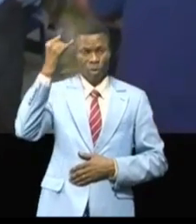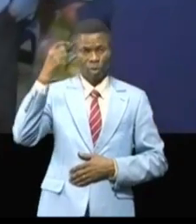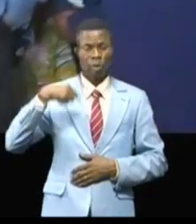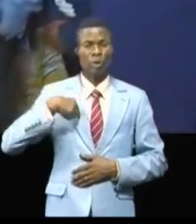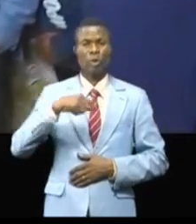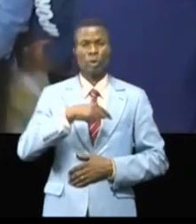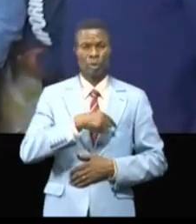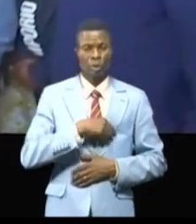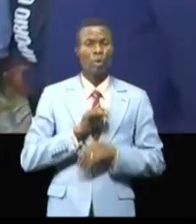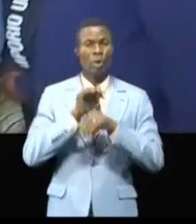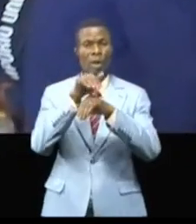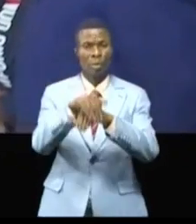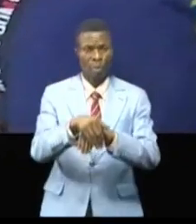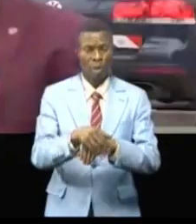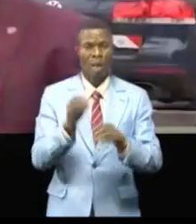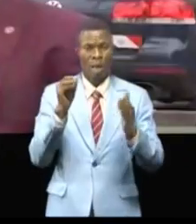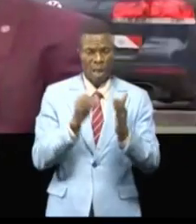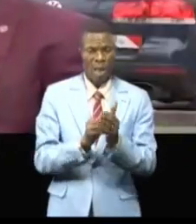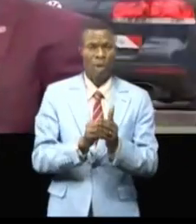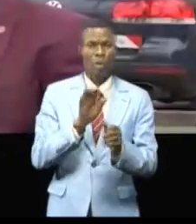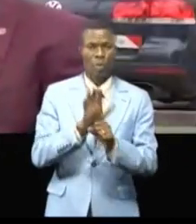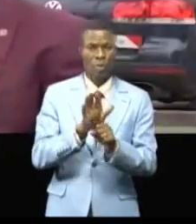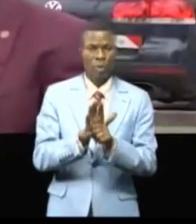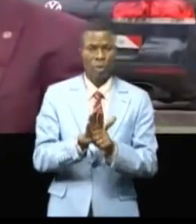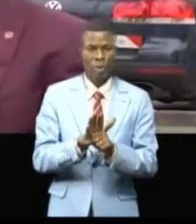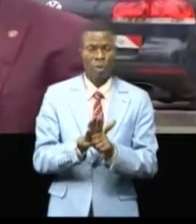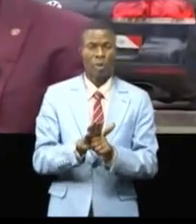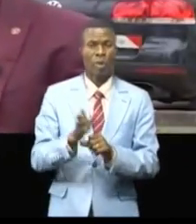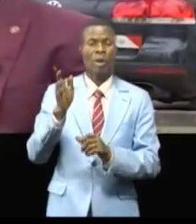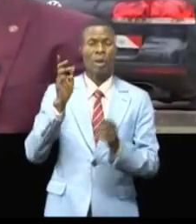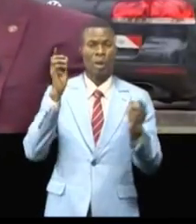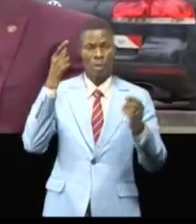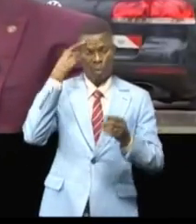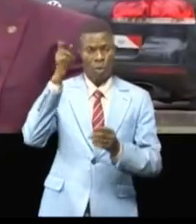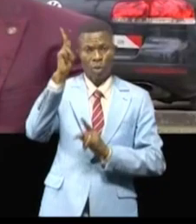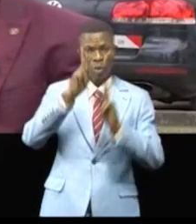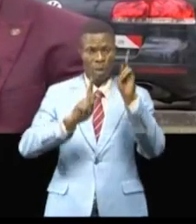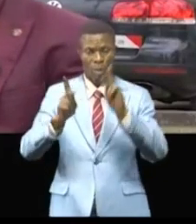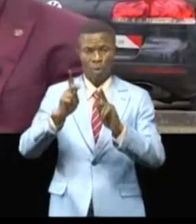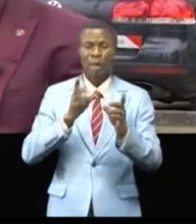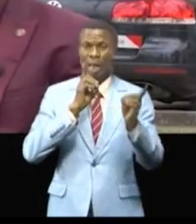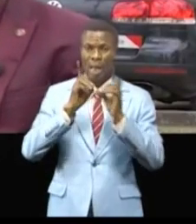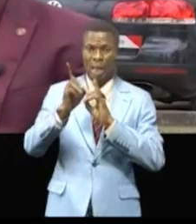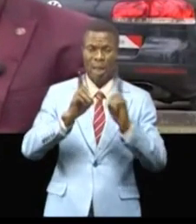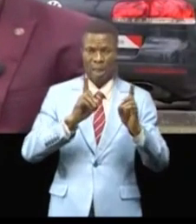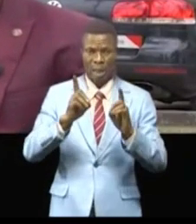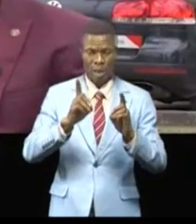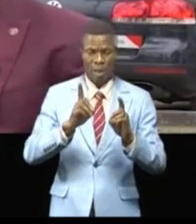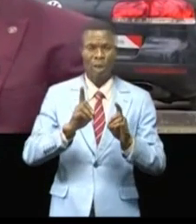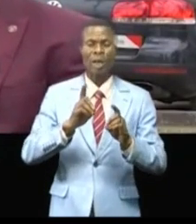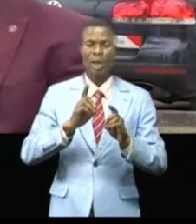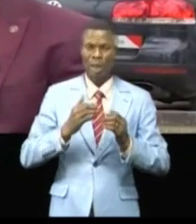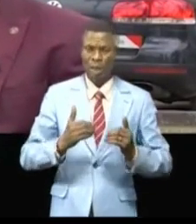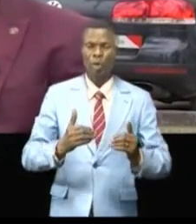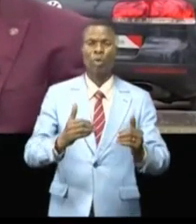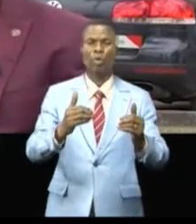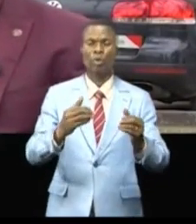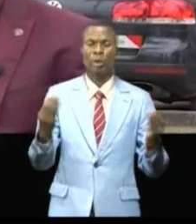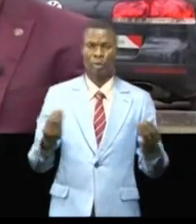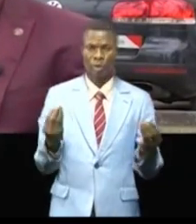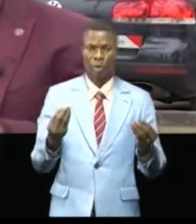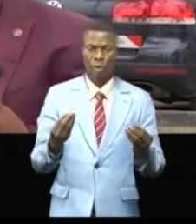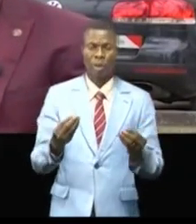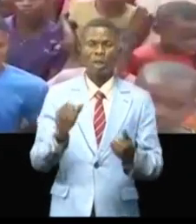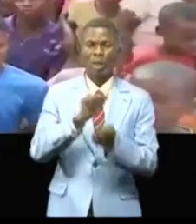allons intervenir encore une fois de plus auprès de la population pour que les dialogues puissent se rétablir afin que